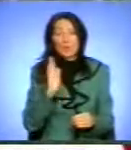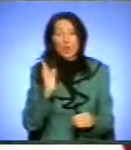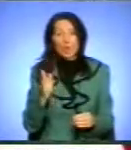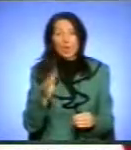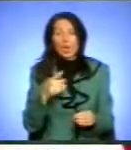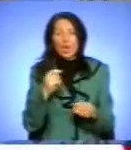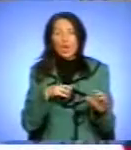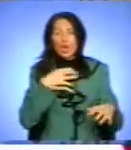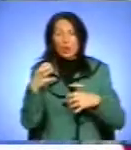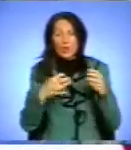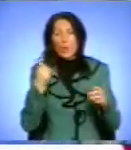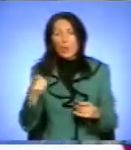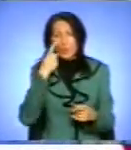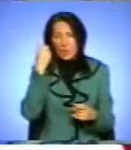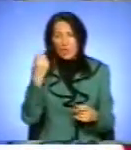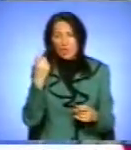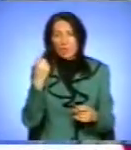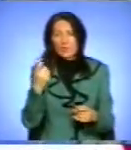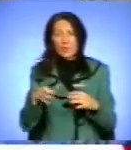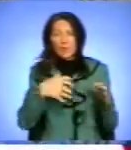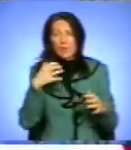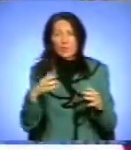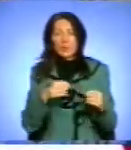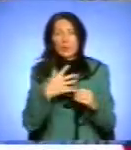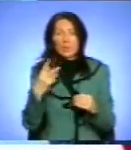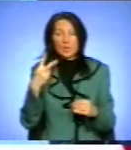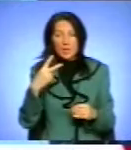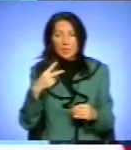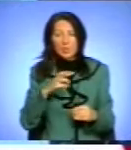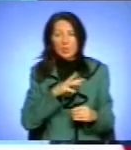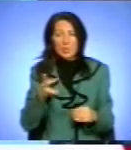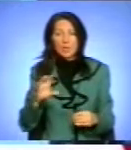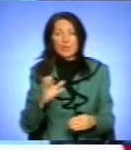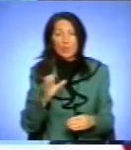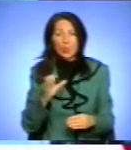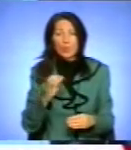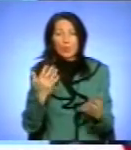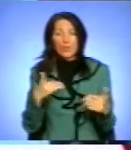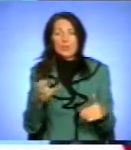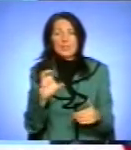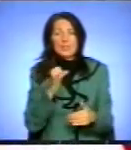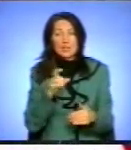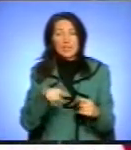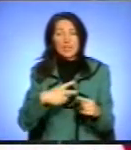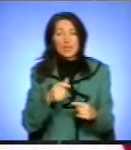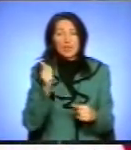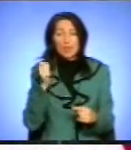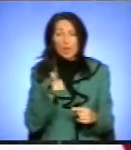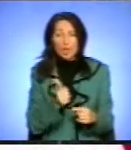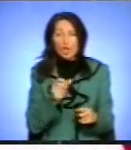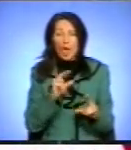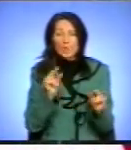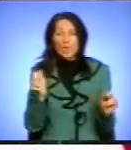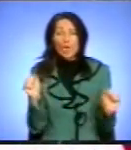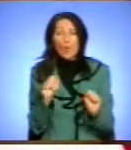штормове попередження. Привід південно-західного вітру 15-20 метрів за секунду. Вже із середини наступного тижня